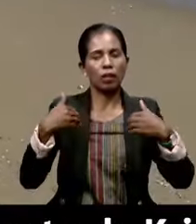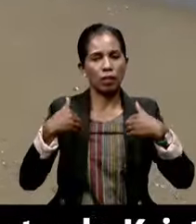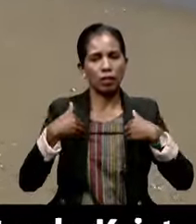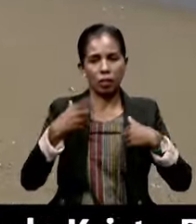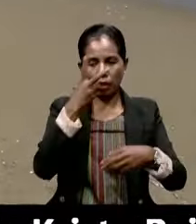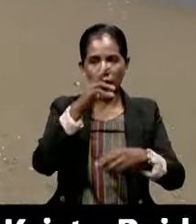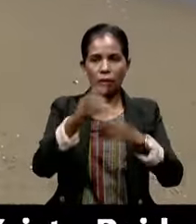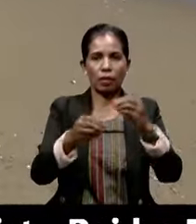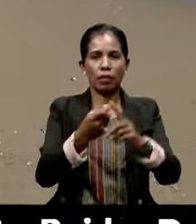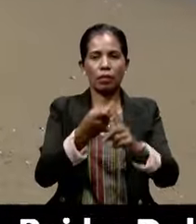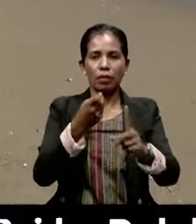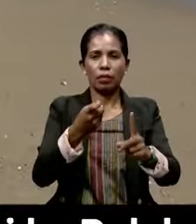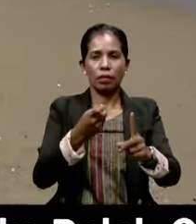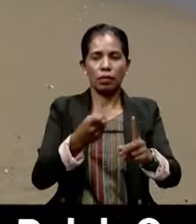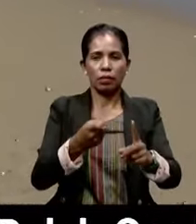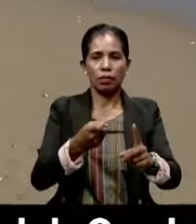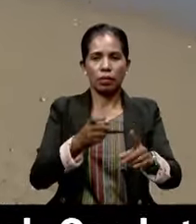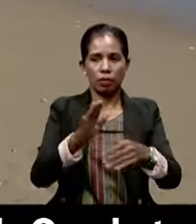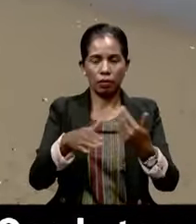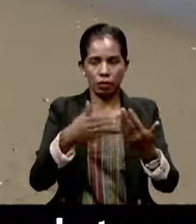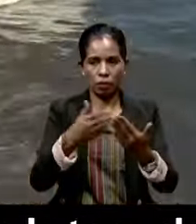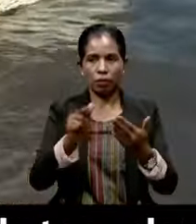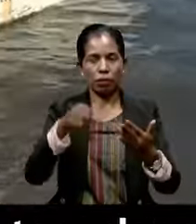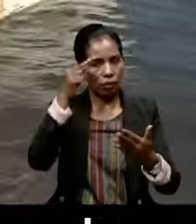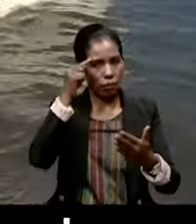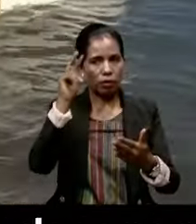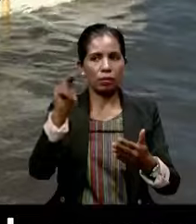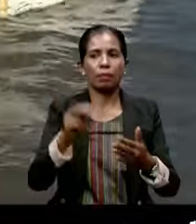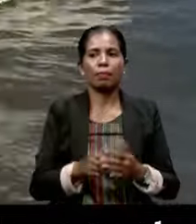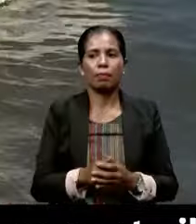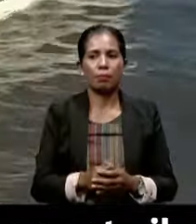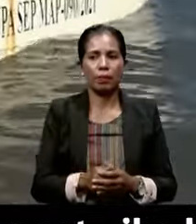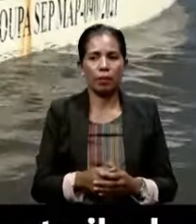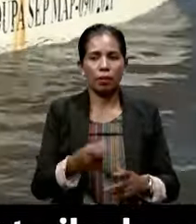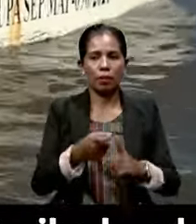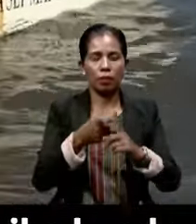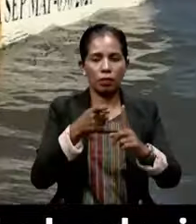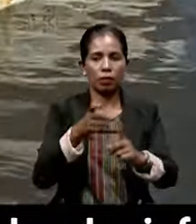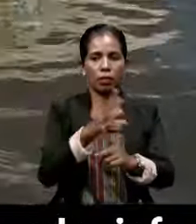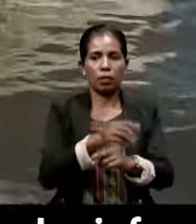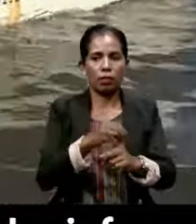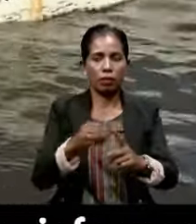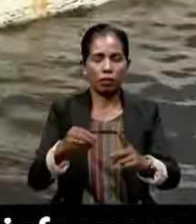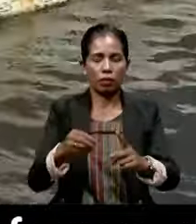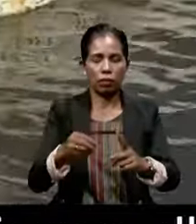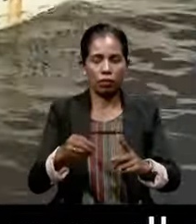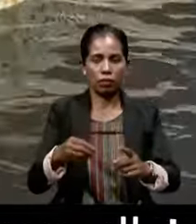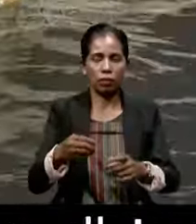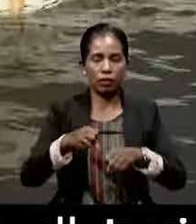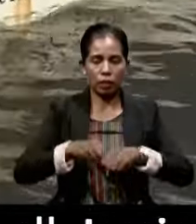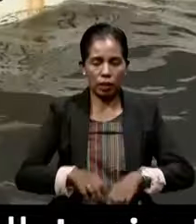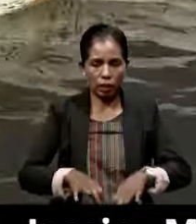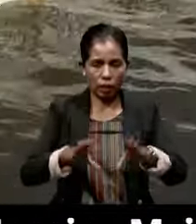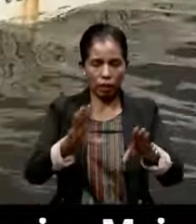kontrol usi part entitas gubernia dilihat usi karantina imigrasi tanto mahu usi custom